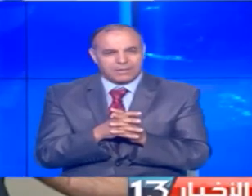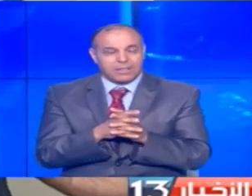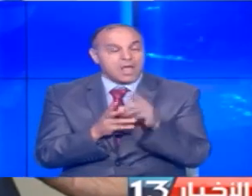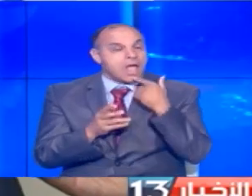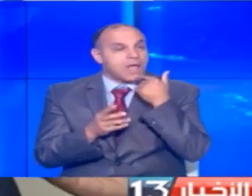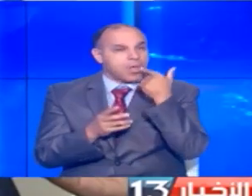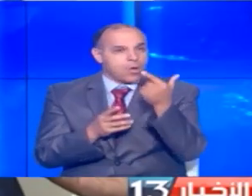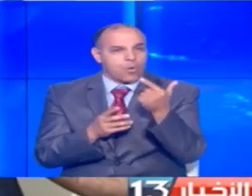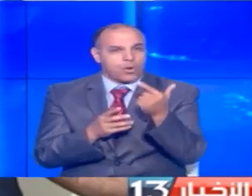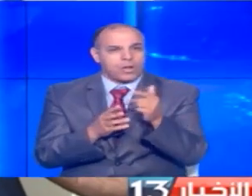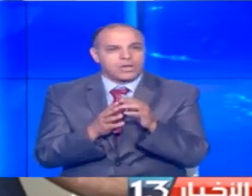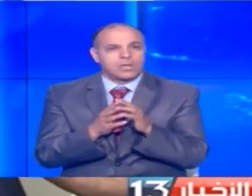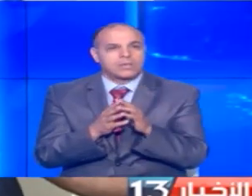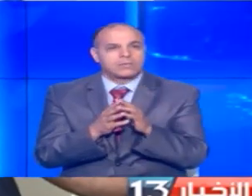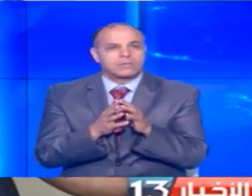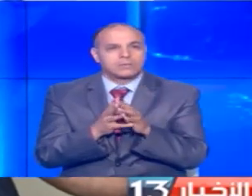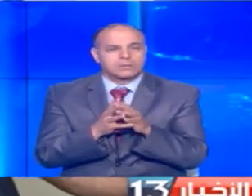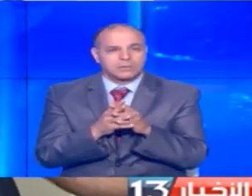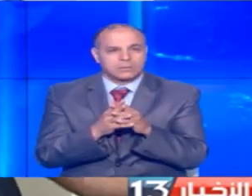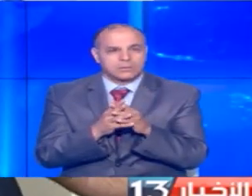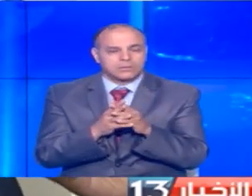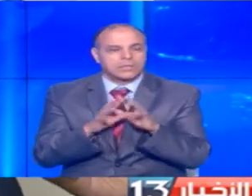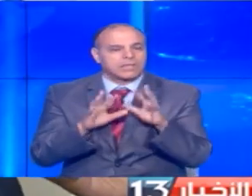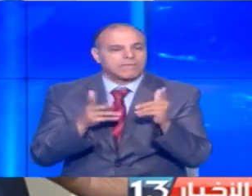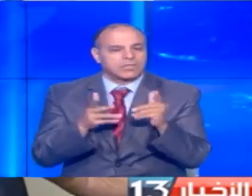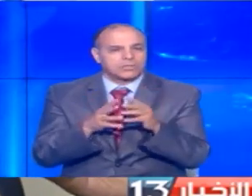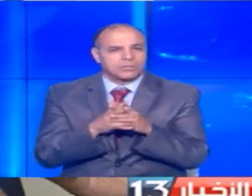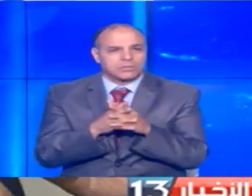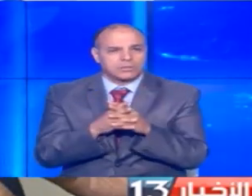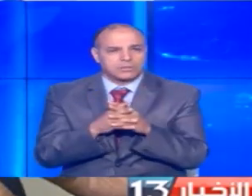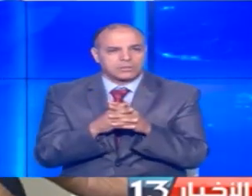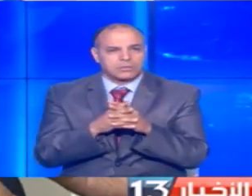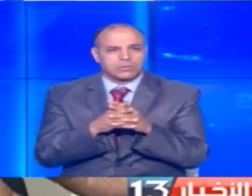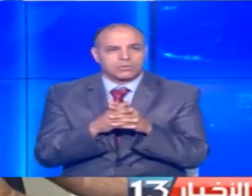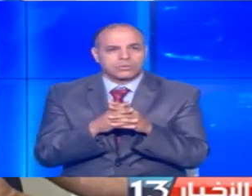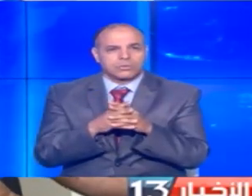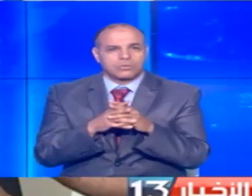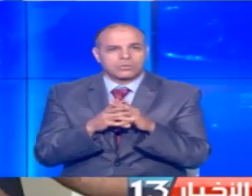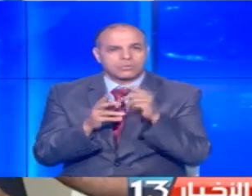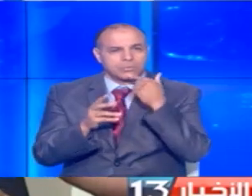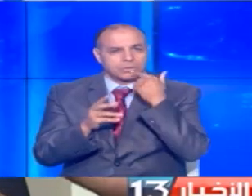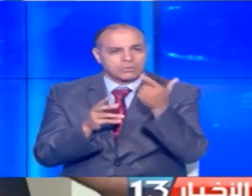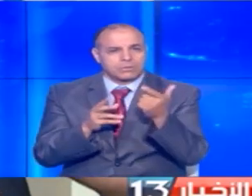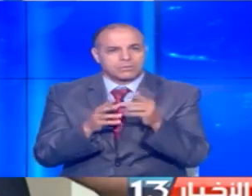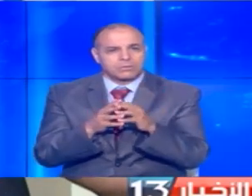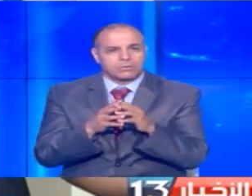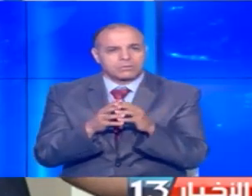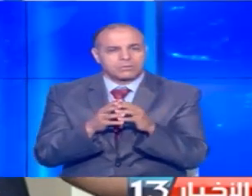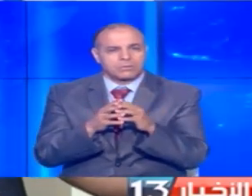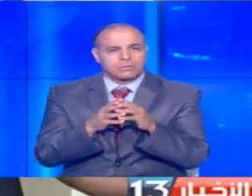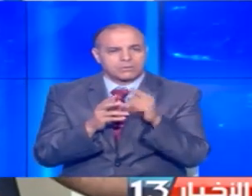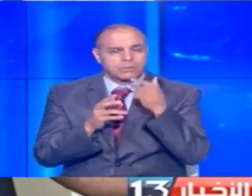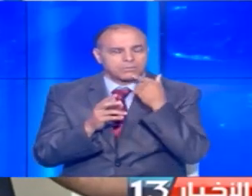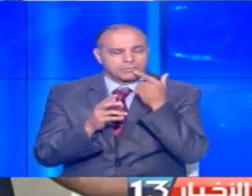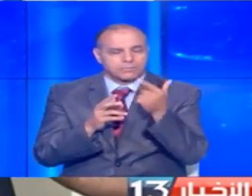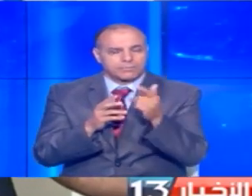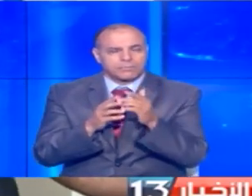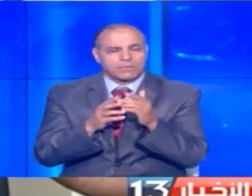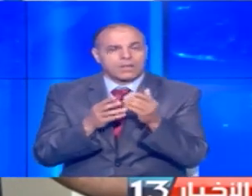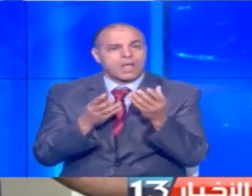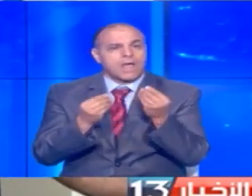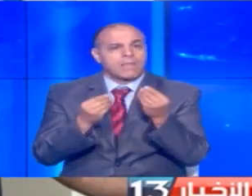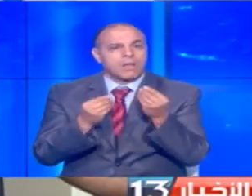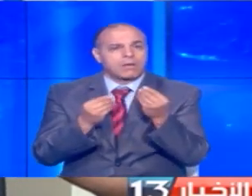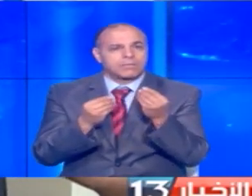وحسب إمكانية الإصلاح. أخطر تجاوزات هي تتعلق كما قلت بمعناها